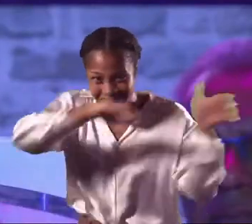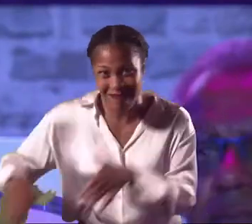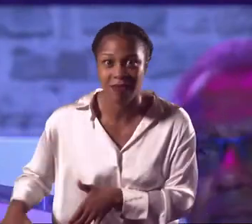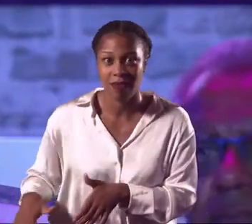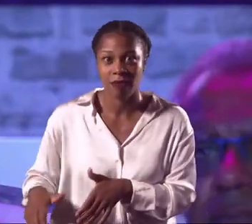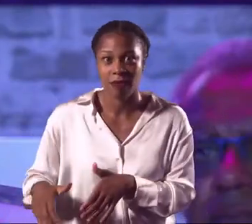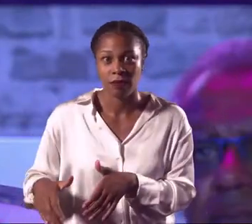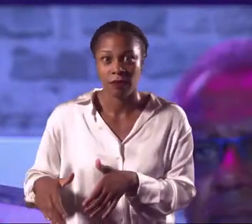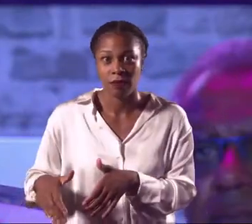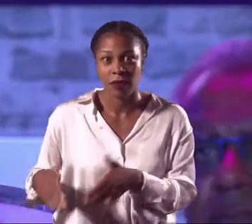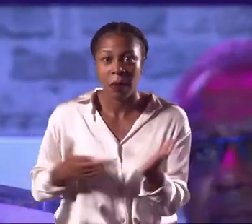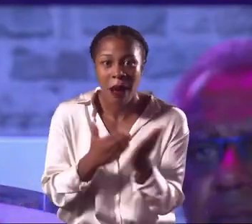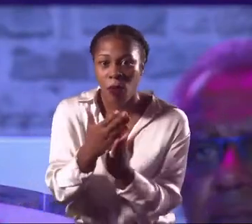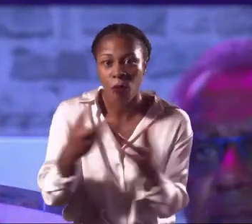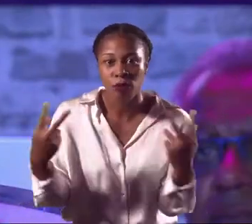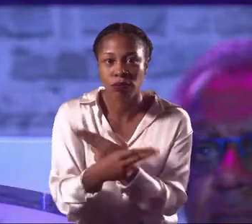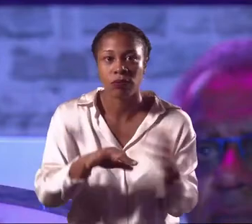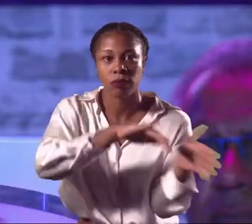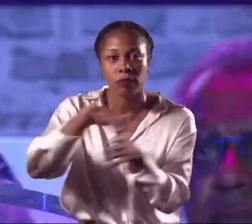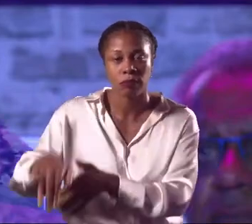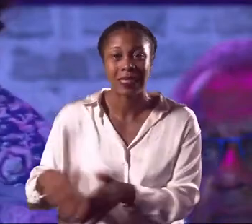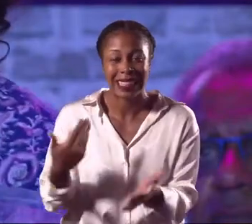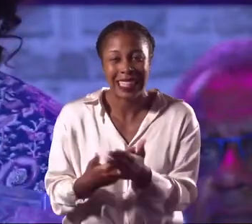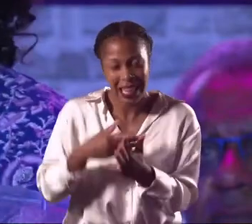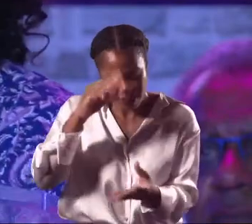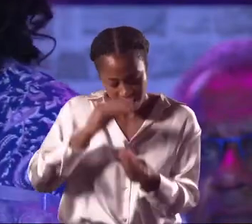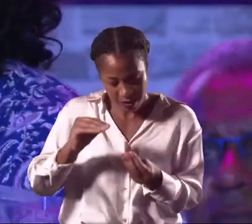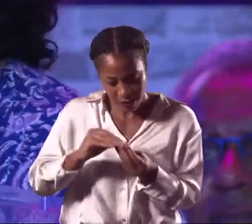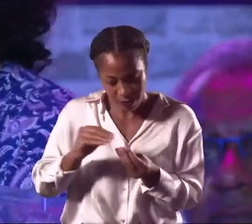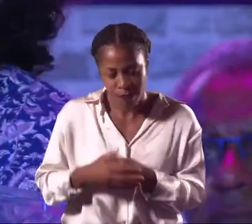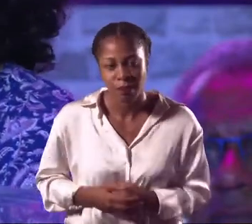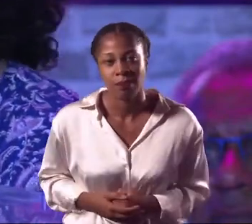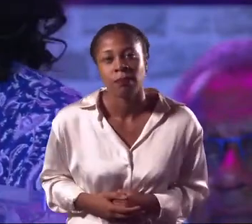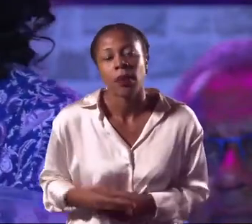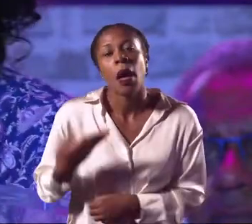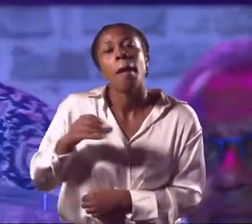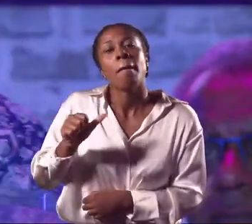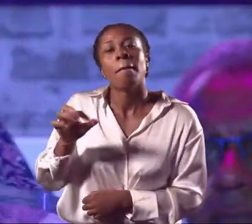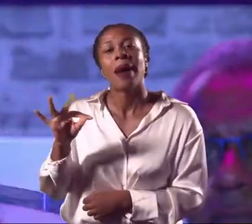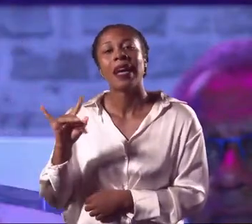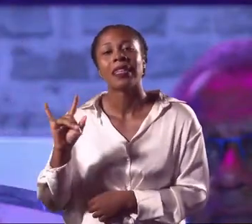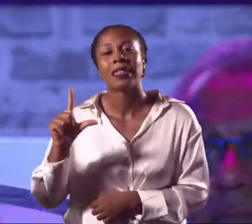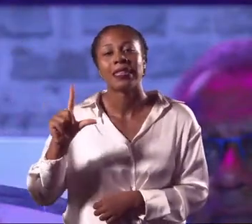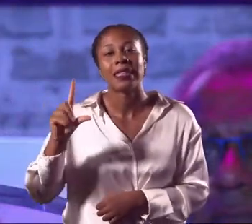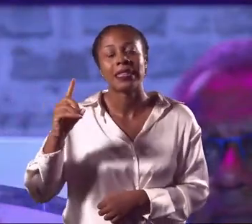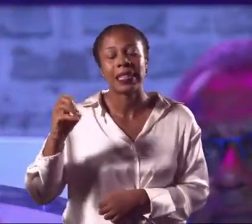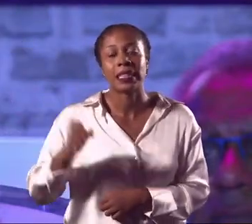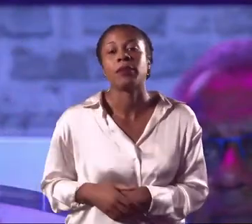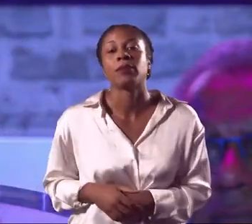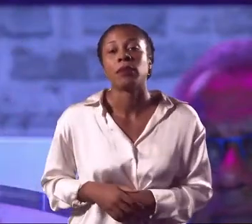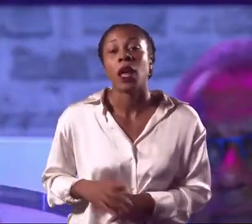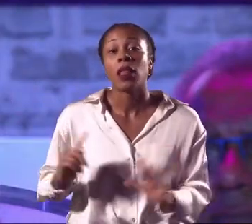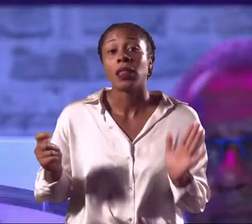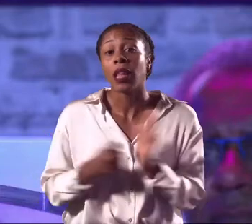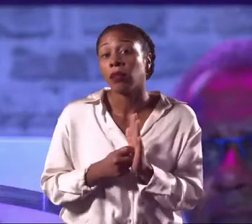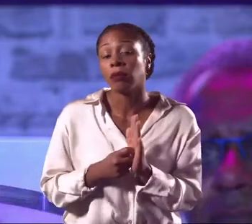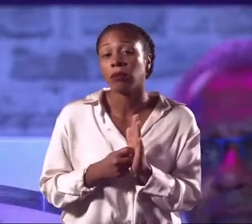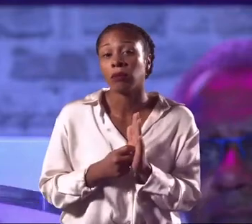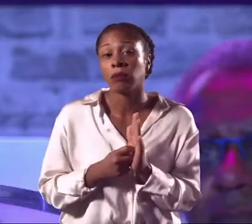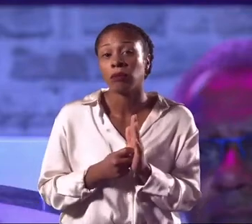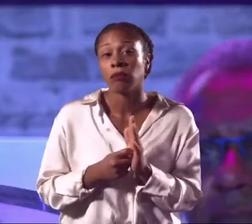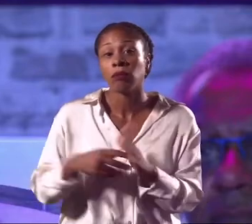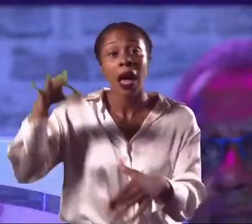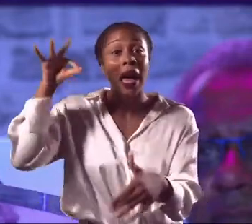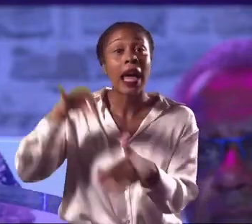ça la question qui nous est posée. Et Mathilde l'a rappelé aux dernières élections législatives, la NUPES est arrivée